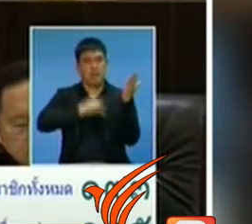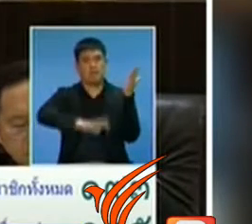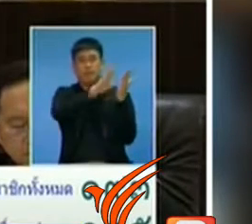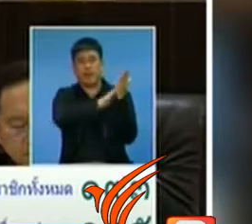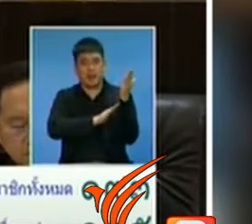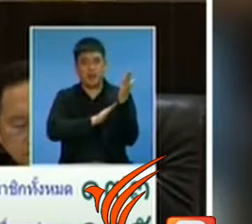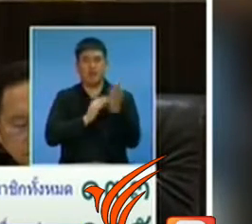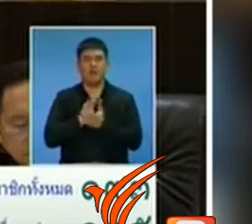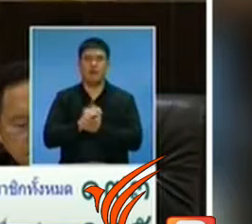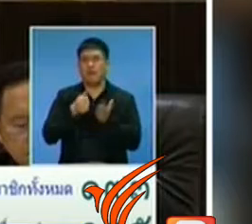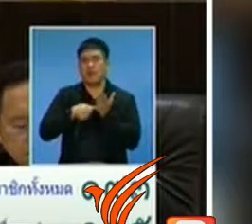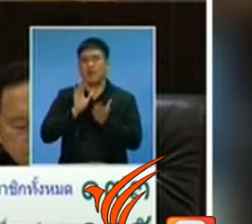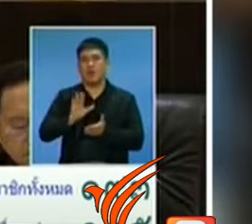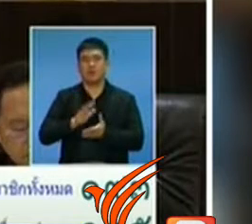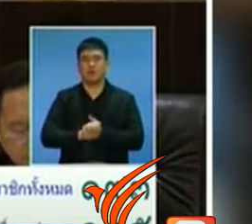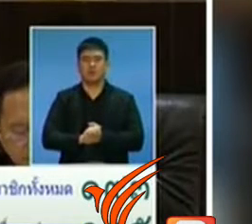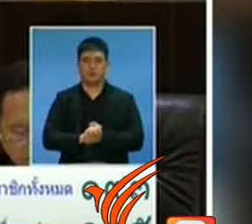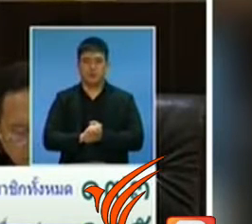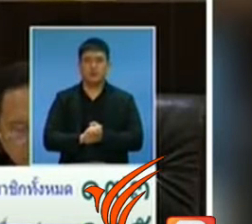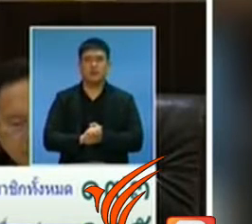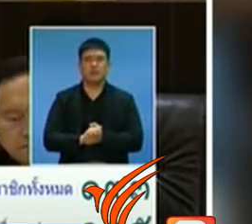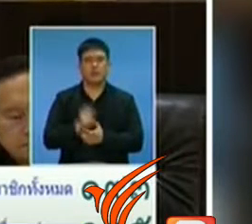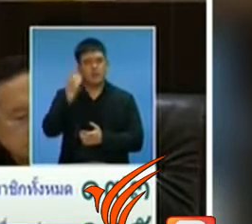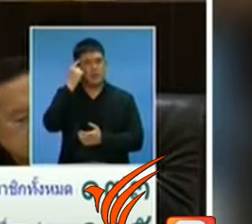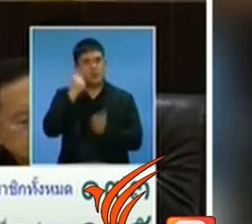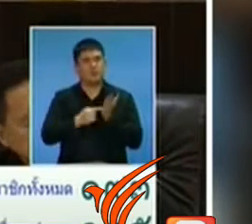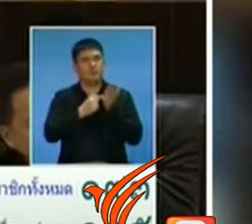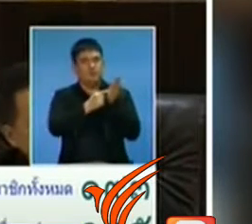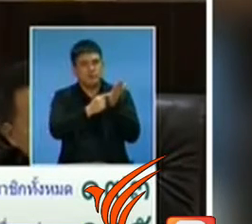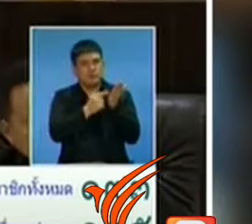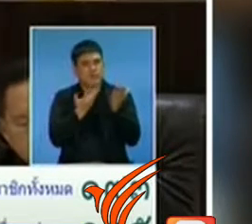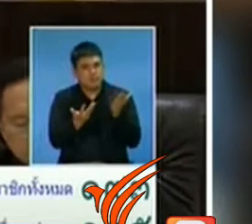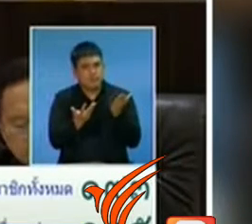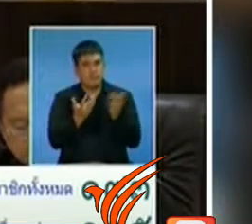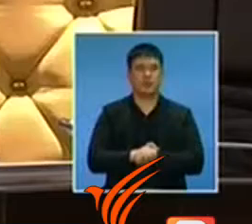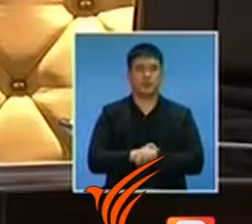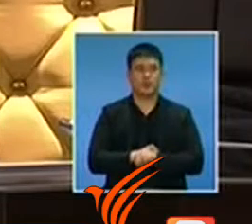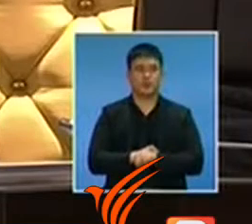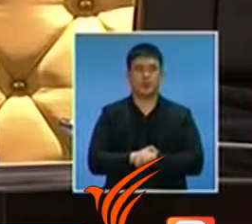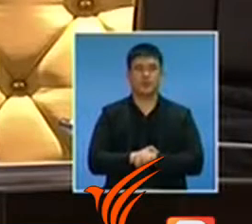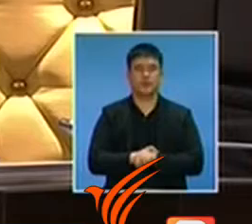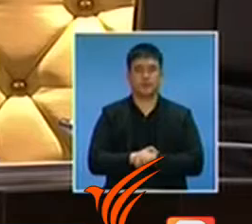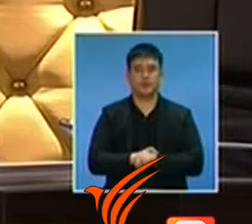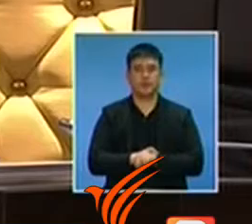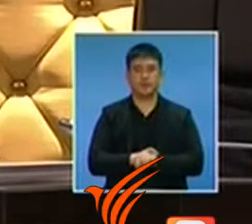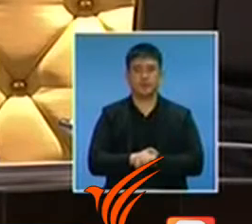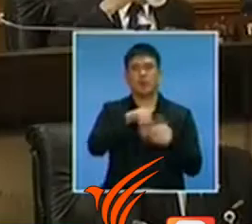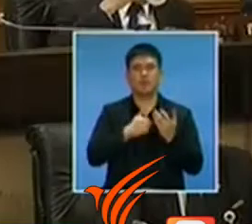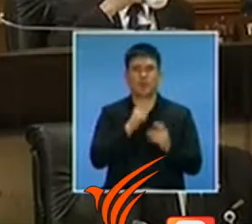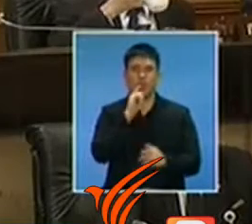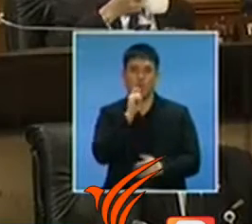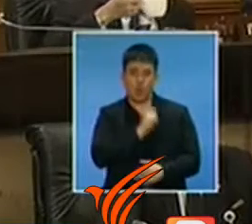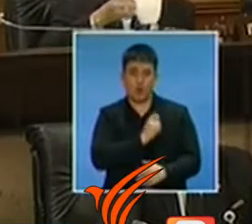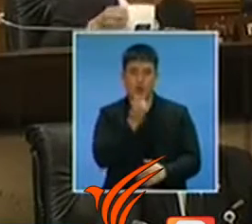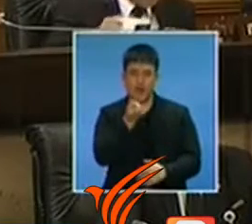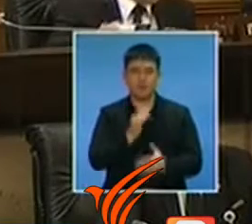การปฏิรูปเนี่ยนะครับเราควรจะมีข้อเสนออะไรไว้อย่างไรหรือไม่ ยังไม่มีสัญญาณชัดเจนว่า